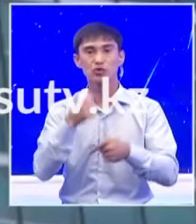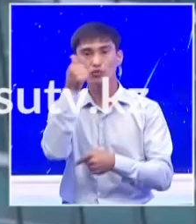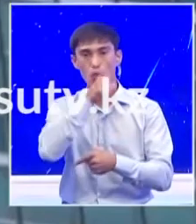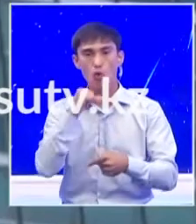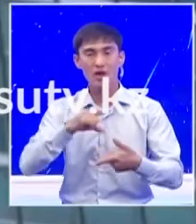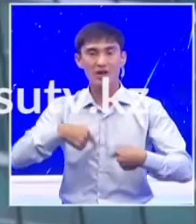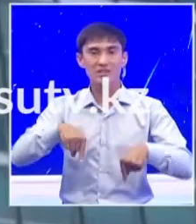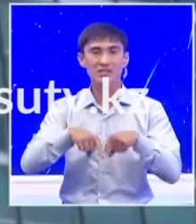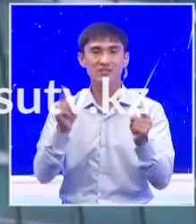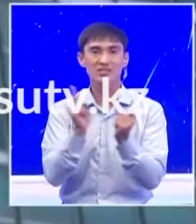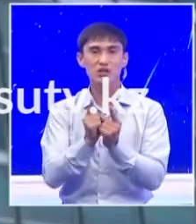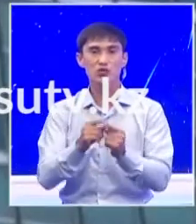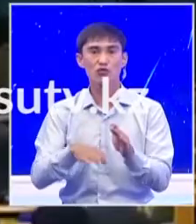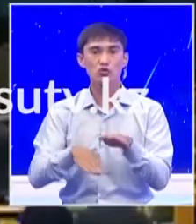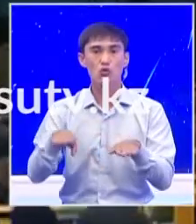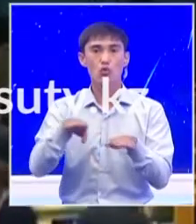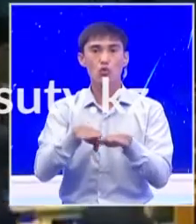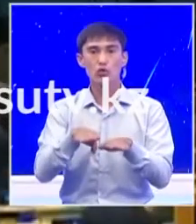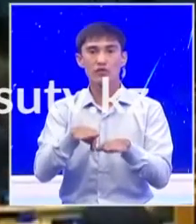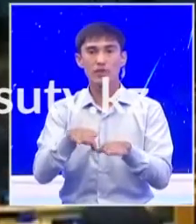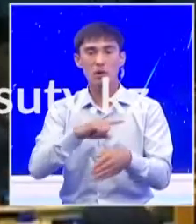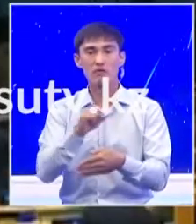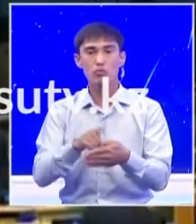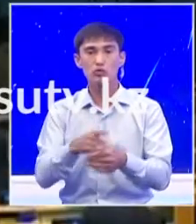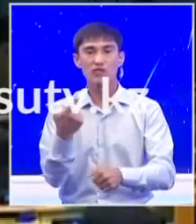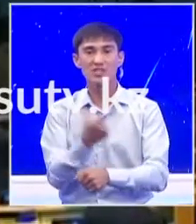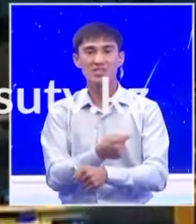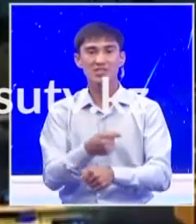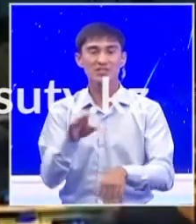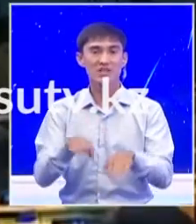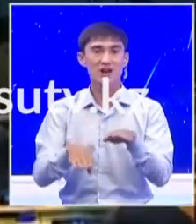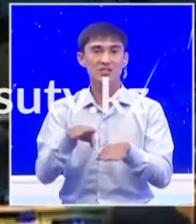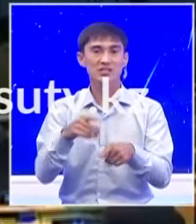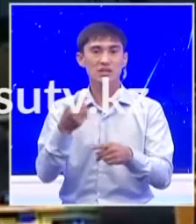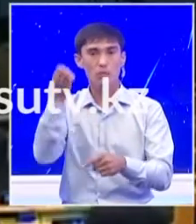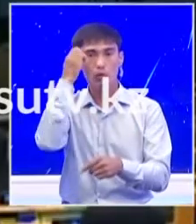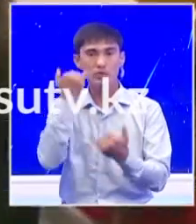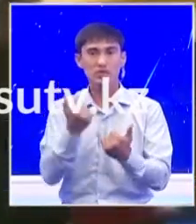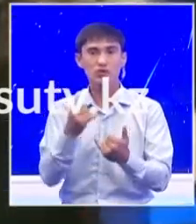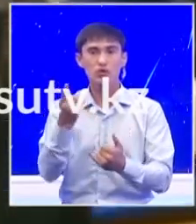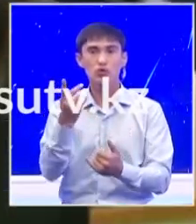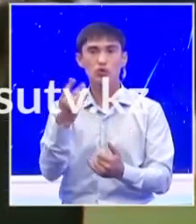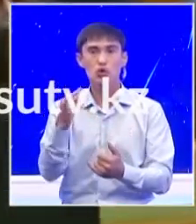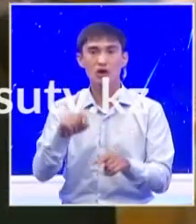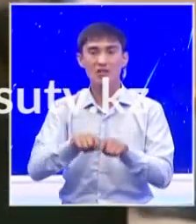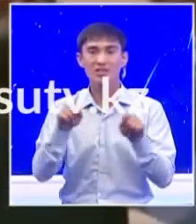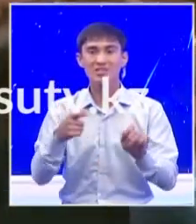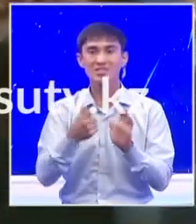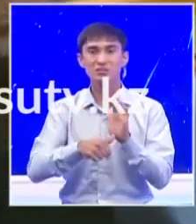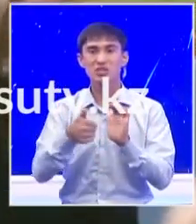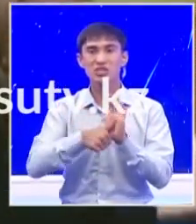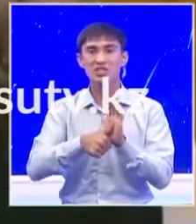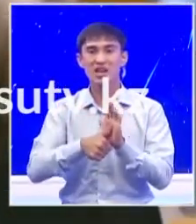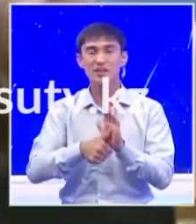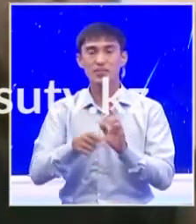собирается организовать встречу высокого уровня по вопросу вакцинного неравенства. Напомним, сегодня в Нью-Йорке открылась